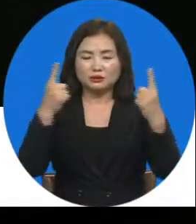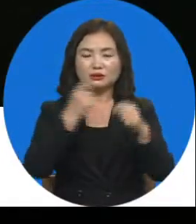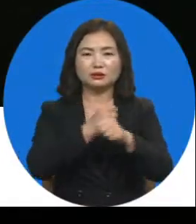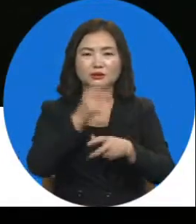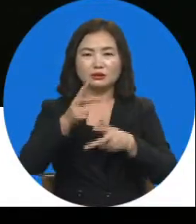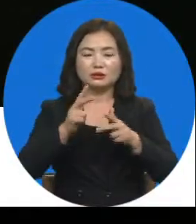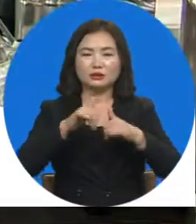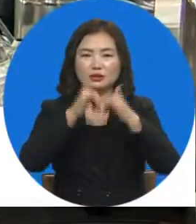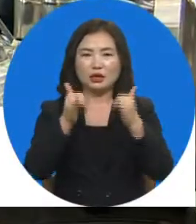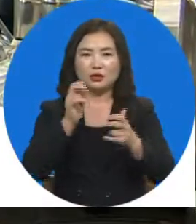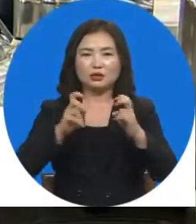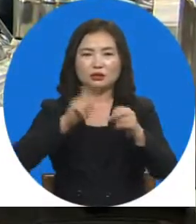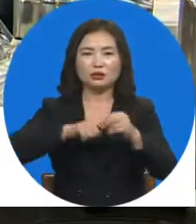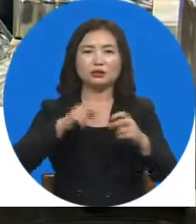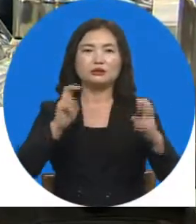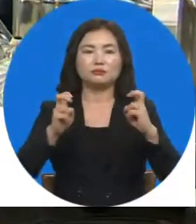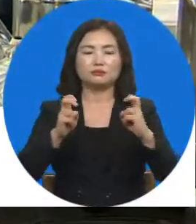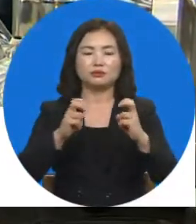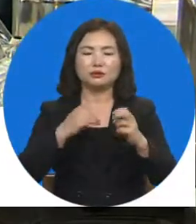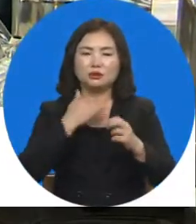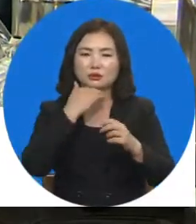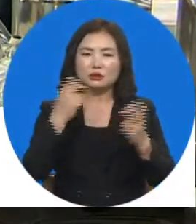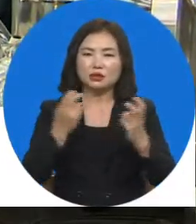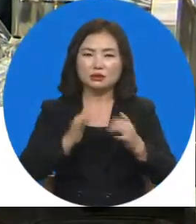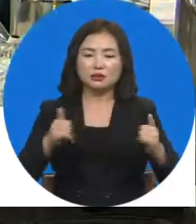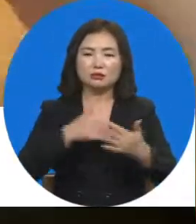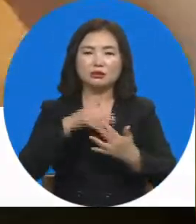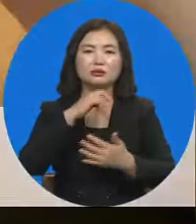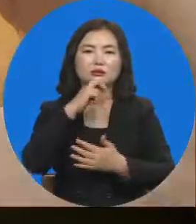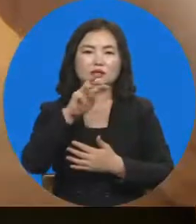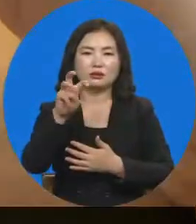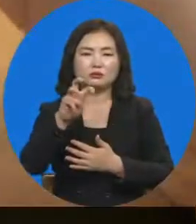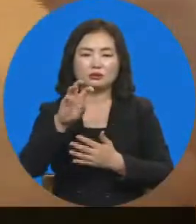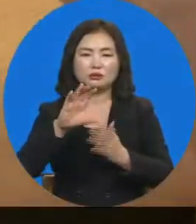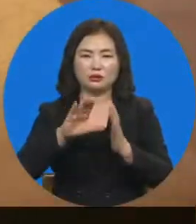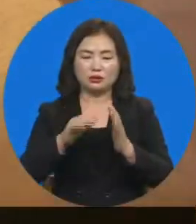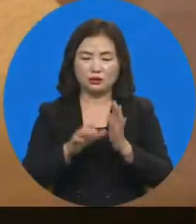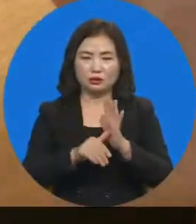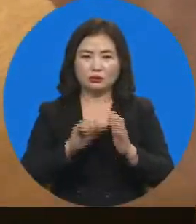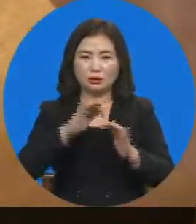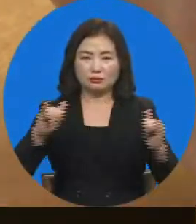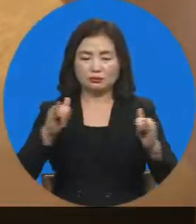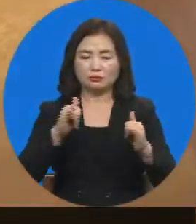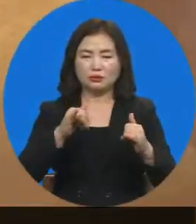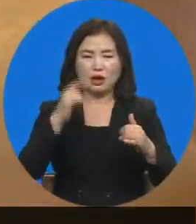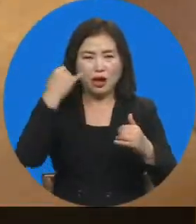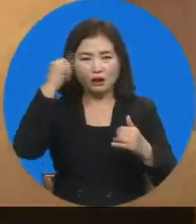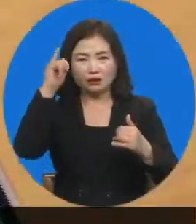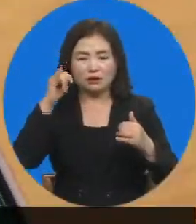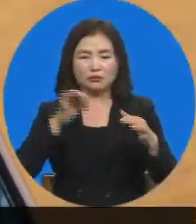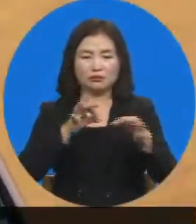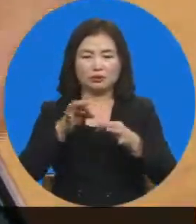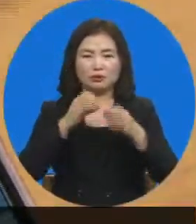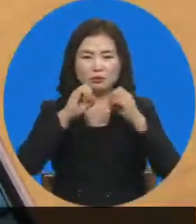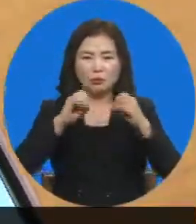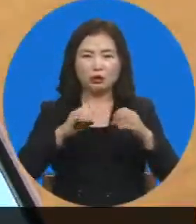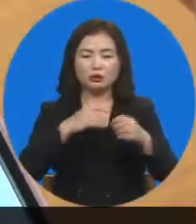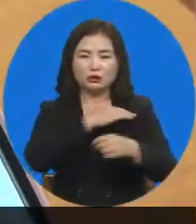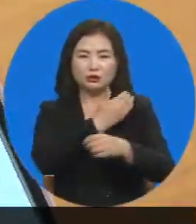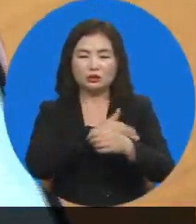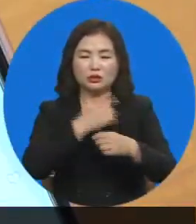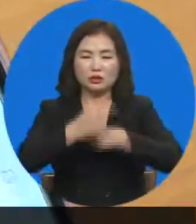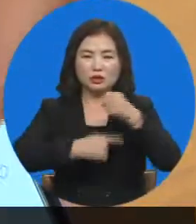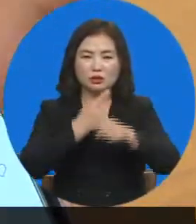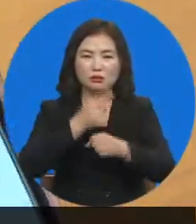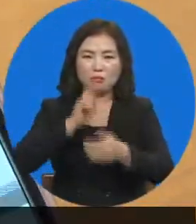사회적 기업인데 직원 대부분이 20, 30대 청년입니다. 청년들의 아이디어와 마케팅 능력이 더해져 창업 1년 만에